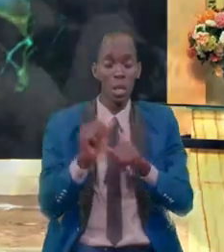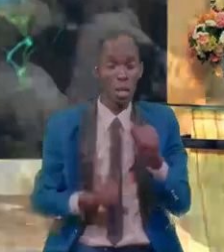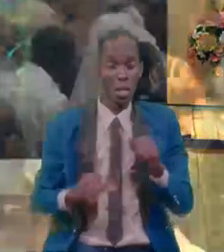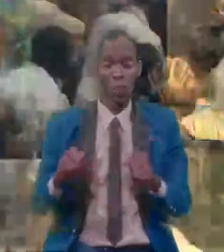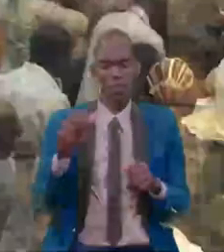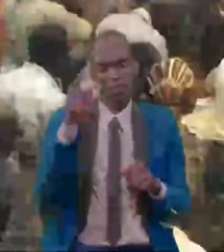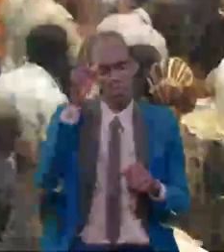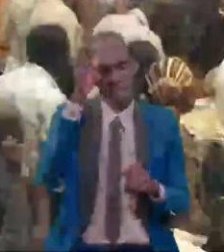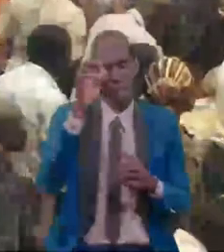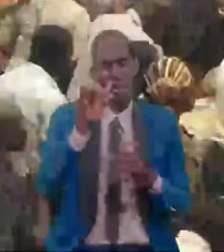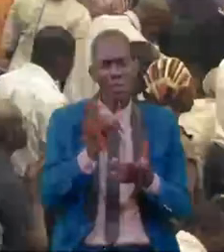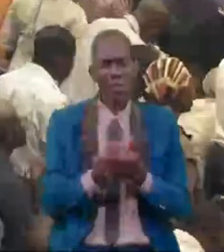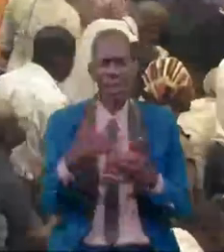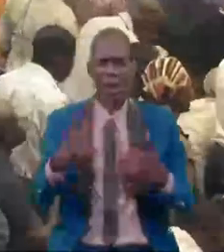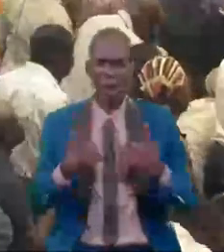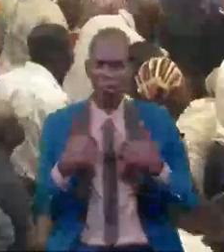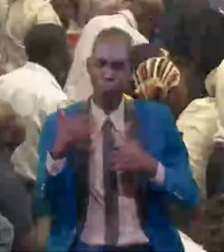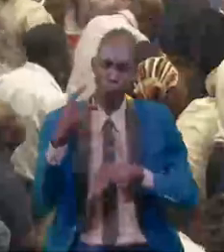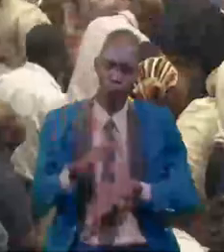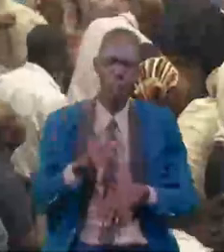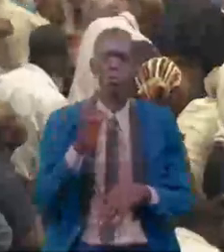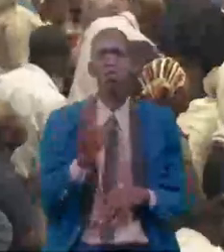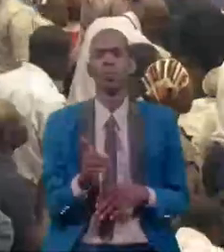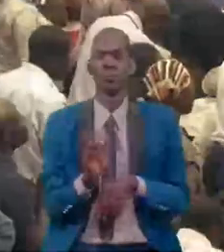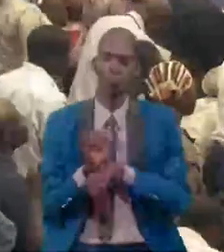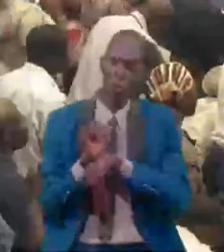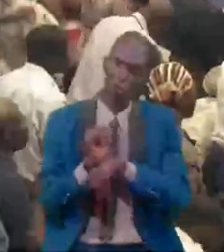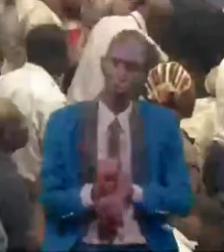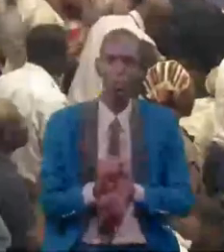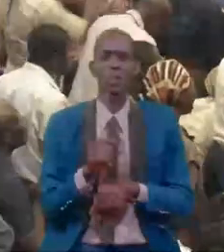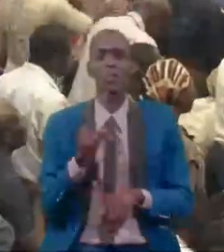Tout démon qui vous a tourmenté, qui vous a opprimé,